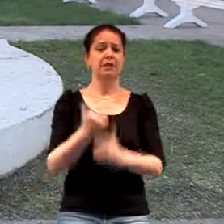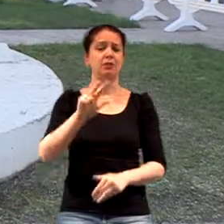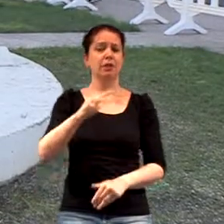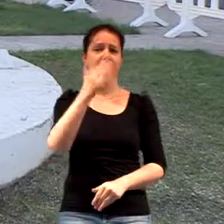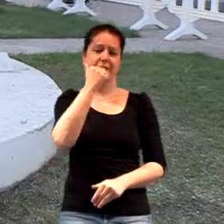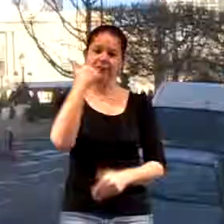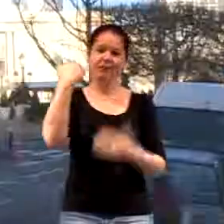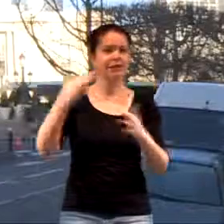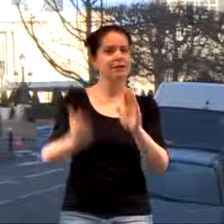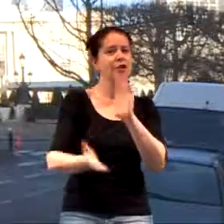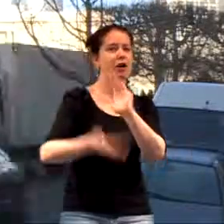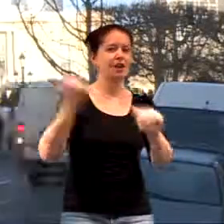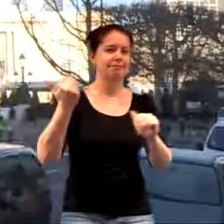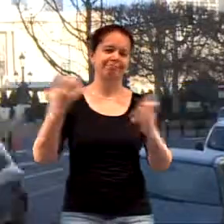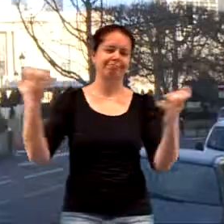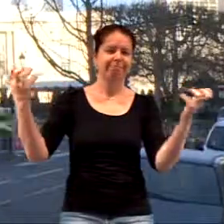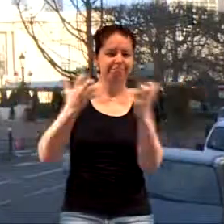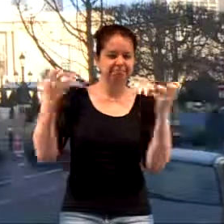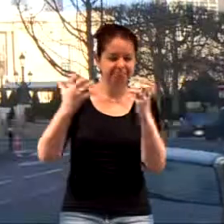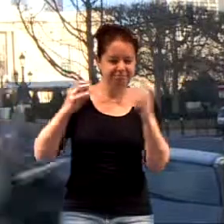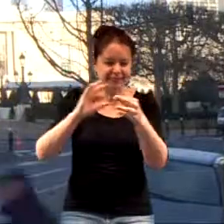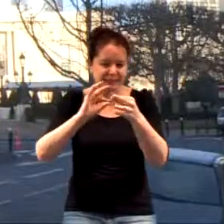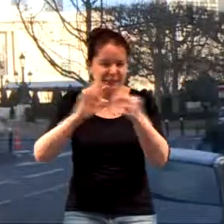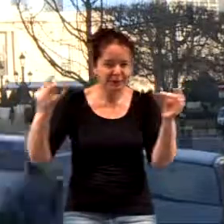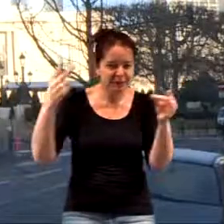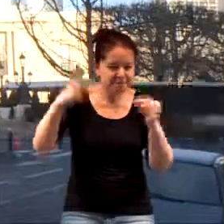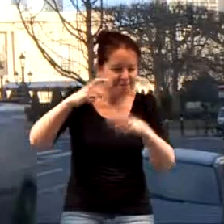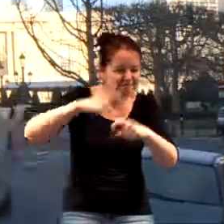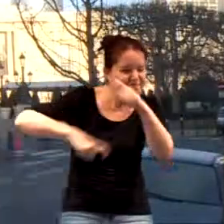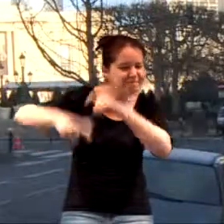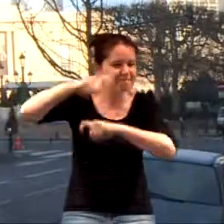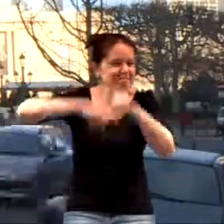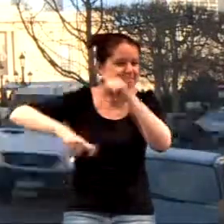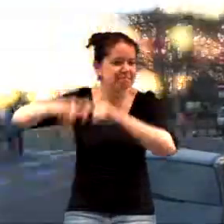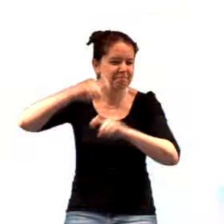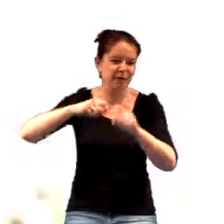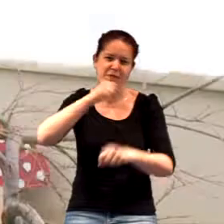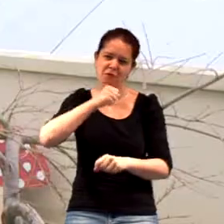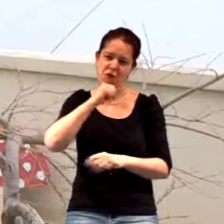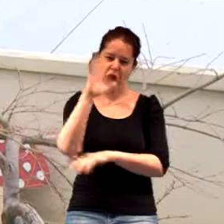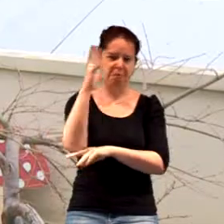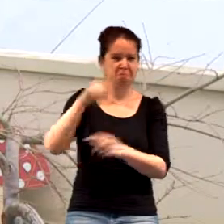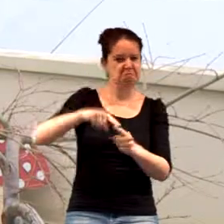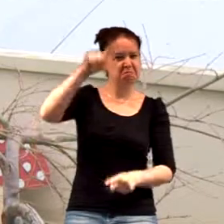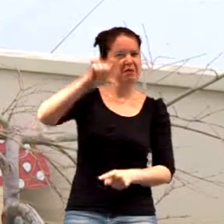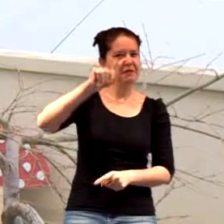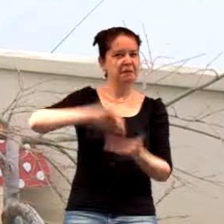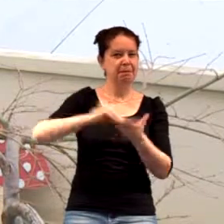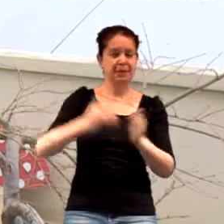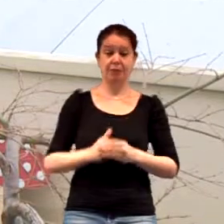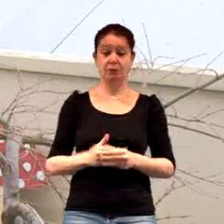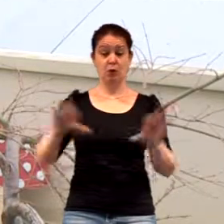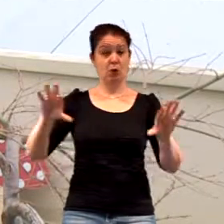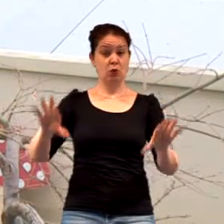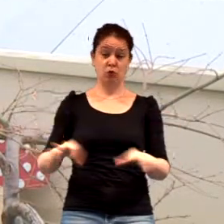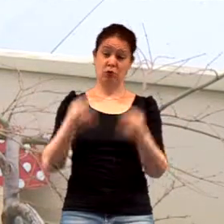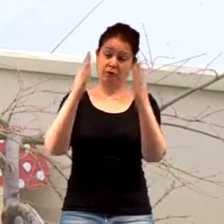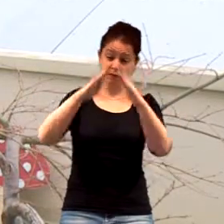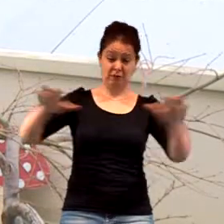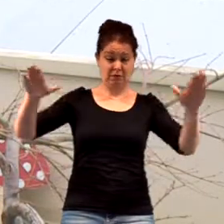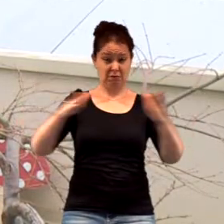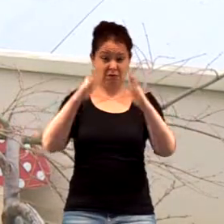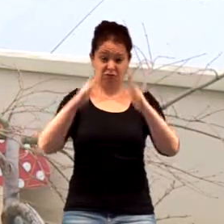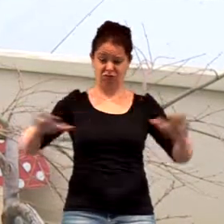février, revenons sur l'histoire de ce vieil arbre de 20 mètres. Avoir des grands sapins qui soient des sujets